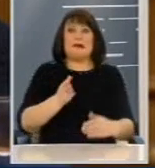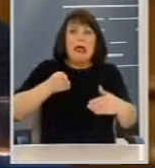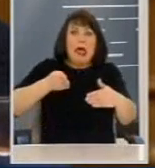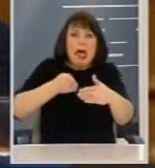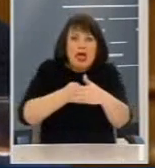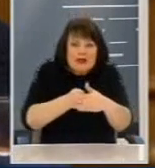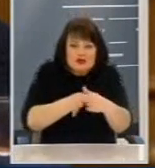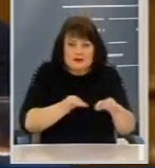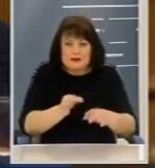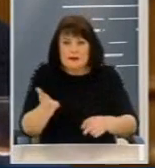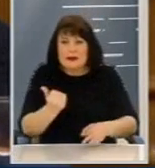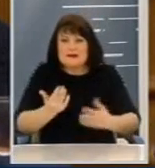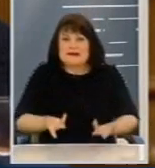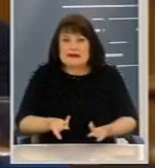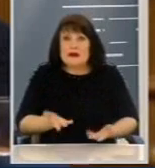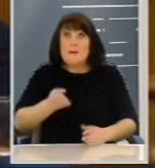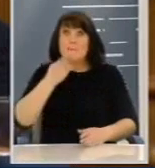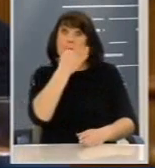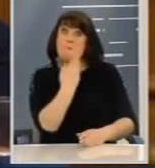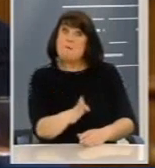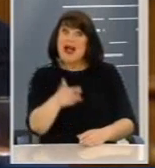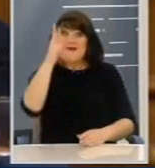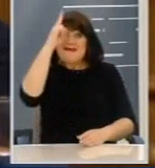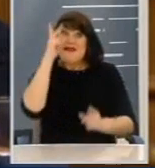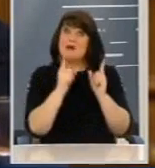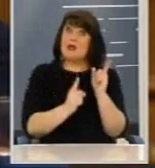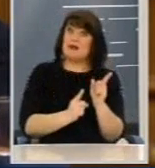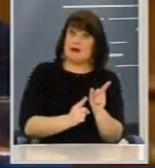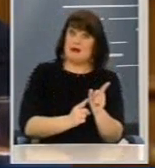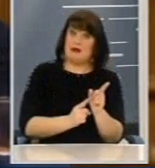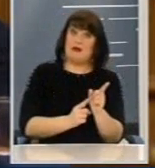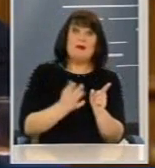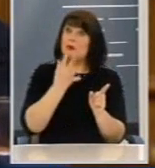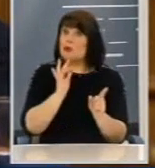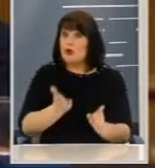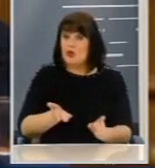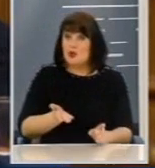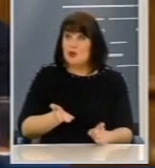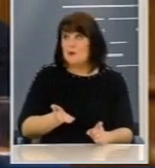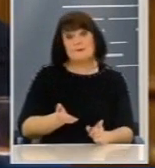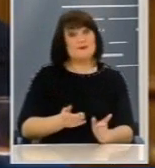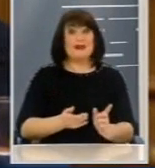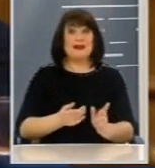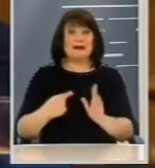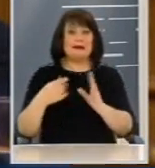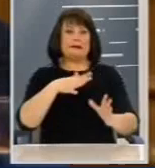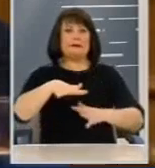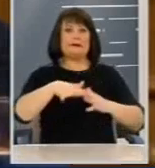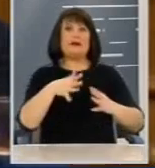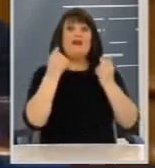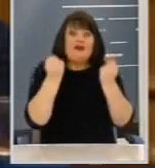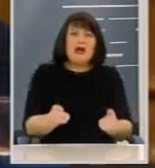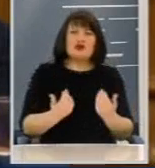αδιέξοδο, πηγαίνετε λοιπόν εκεί, στο Βερολίνο, προκειμένου να δημιουργήσετε ένα κλίμα